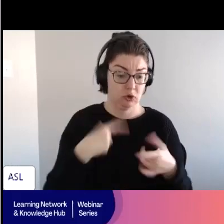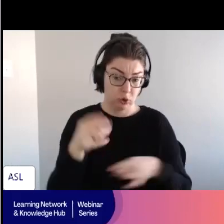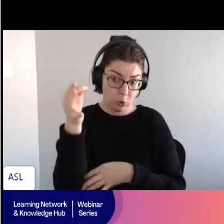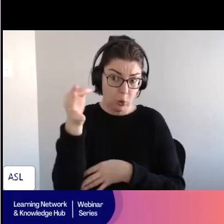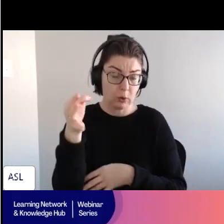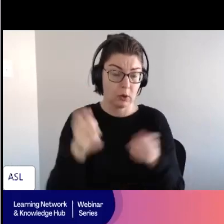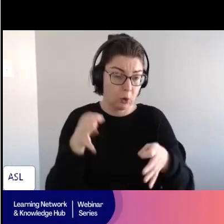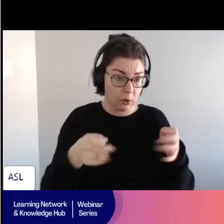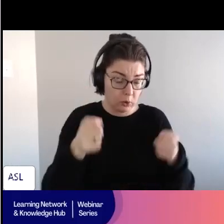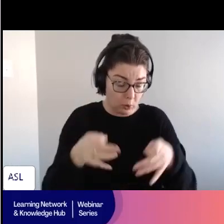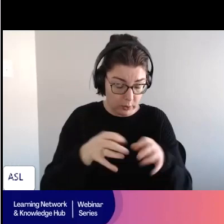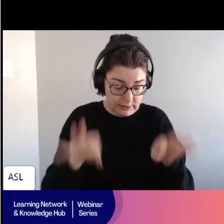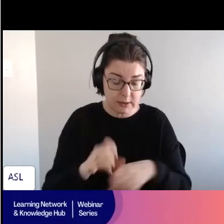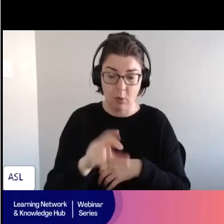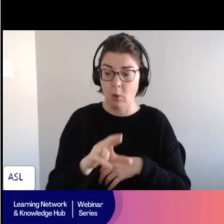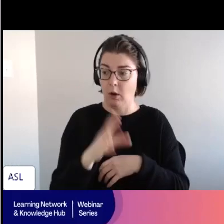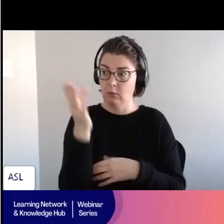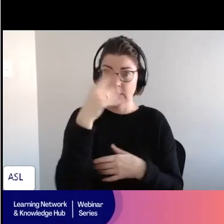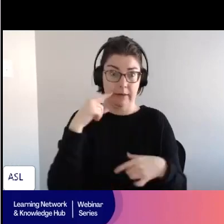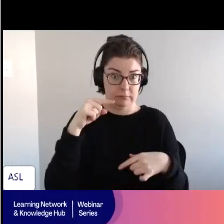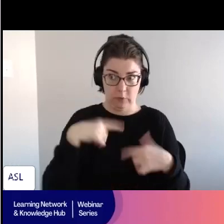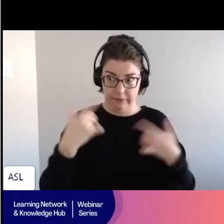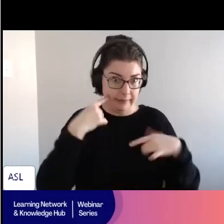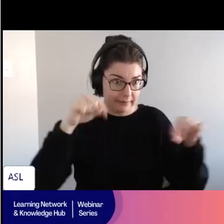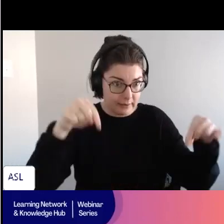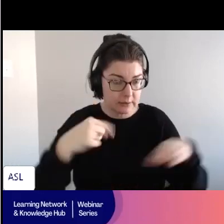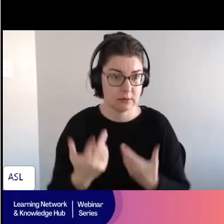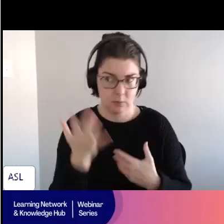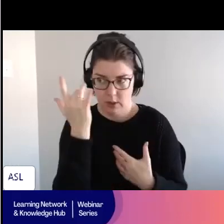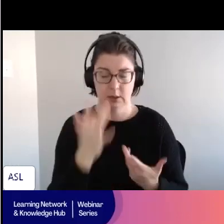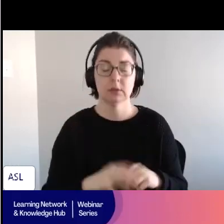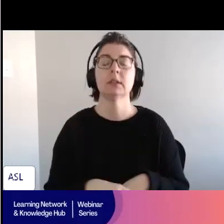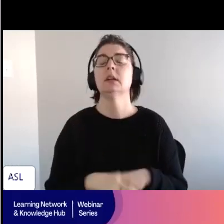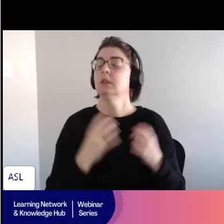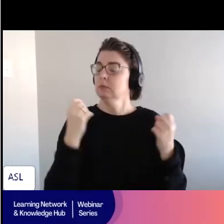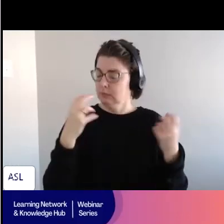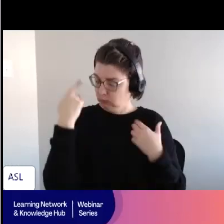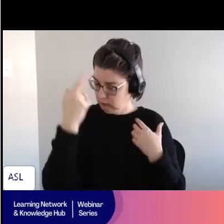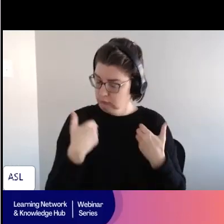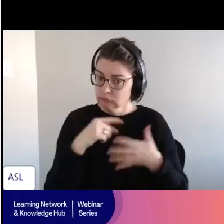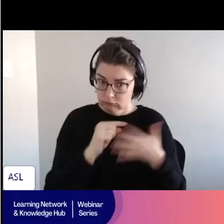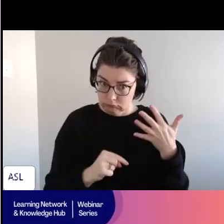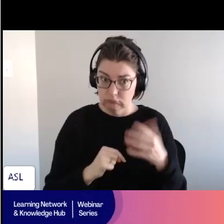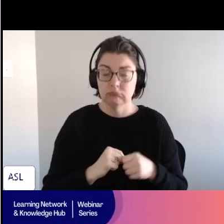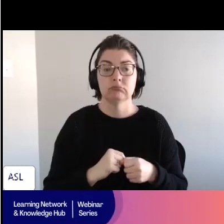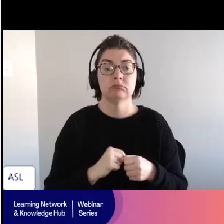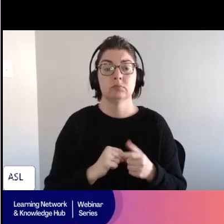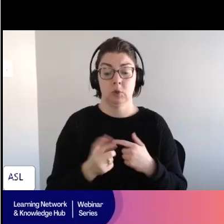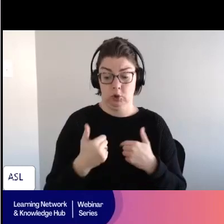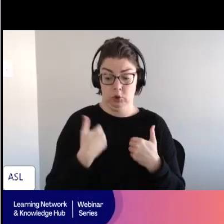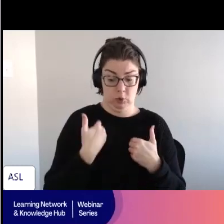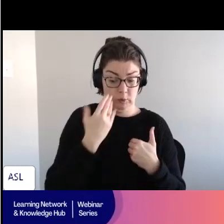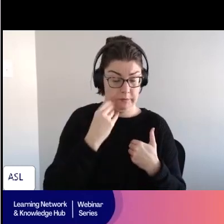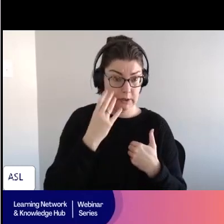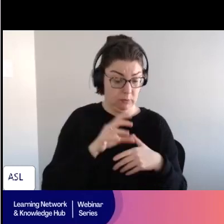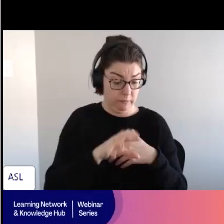webinaires comme celui-ci et bien il y a plusieurs raisons bien sûr les jeunes qui ont subi des